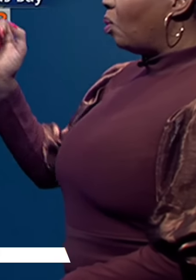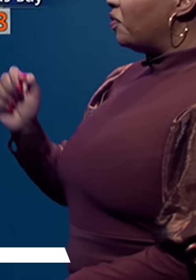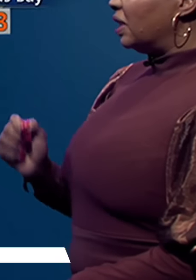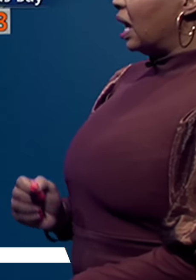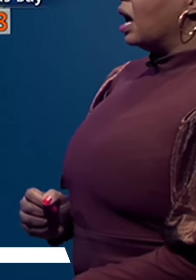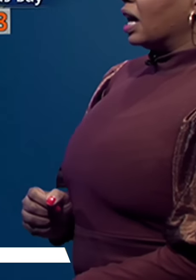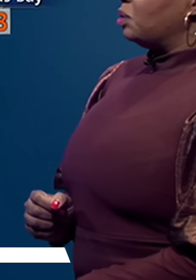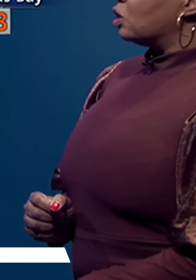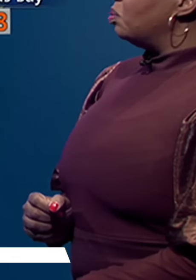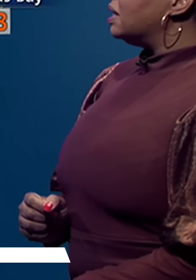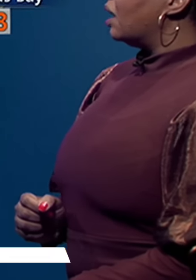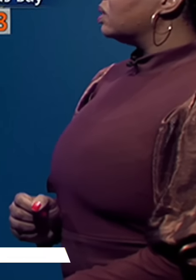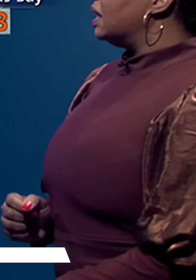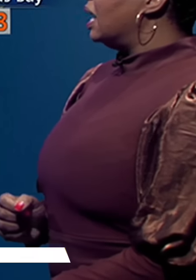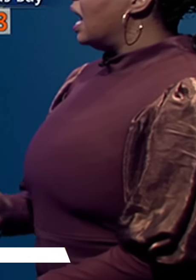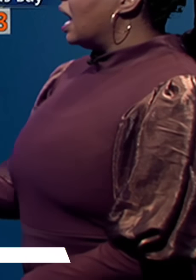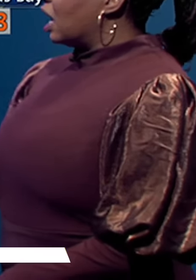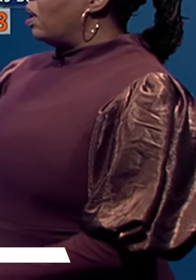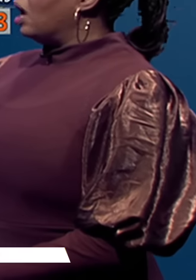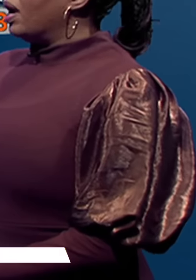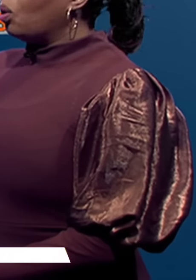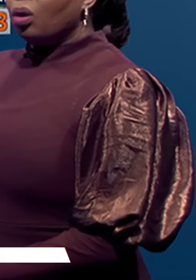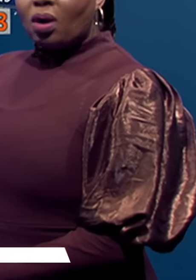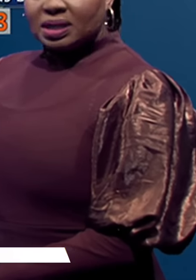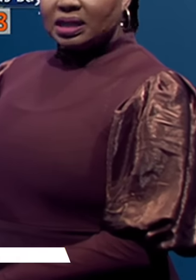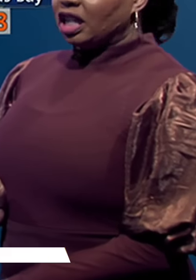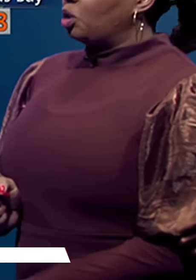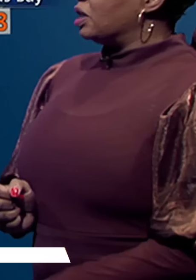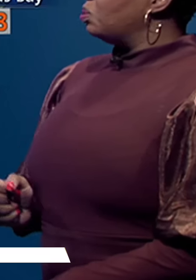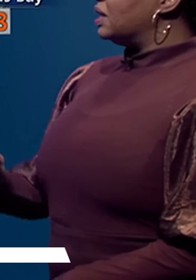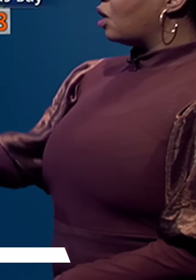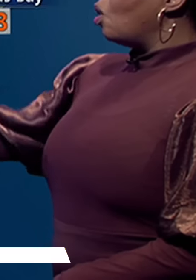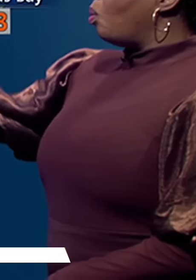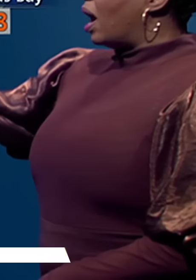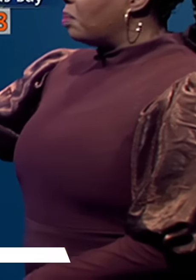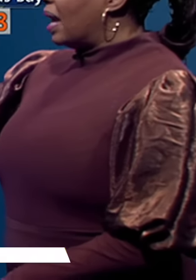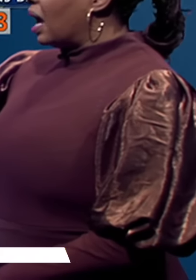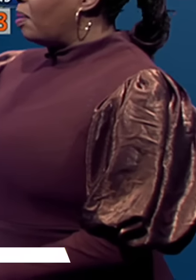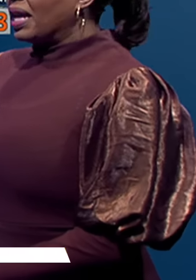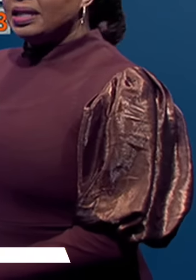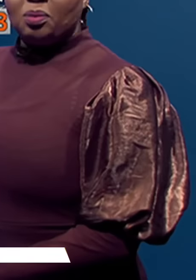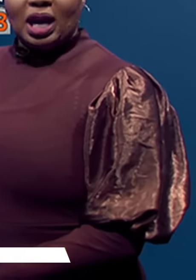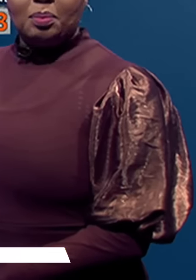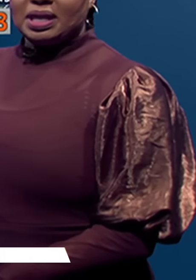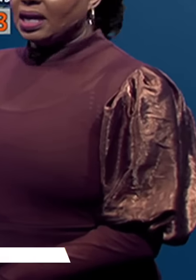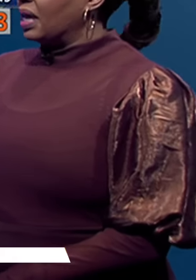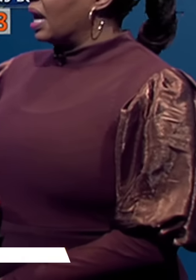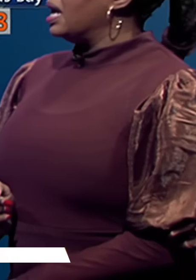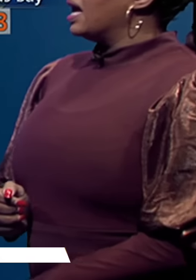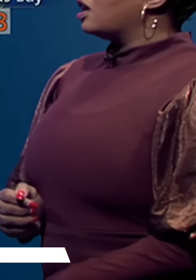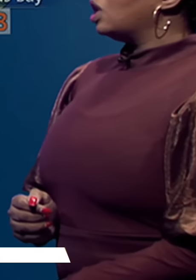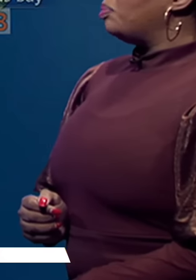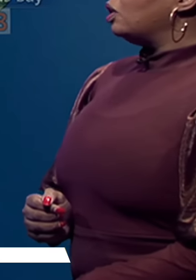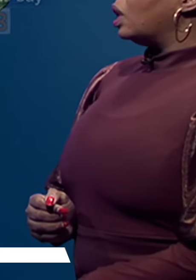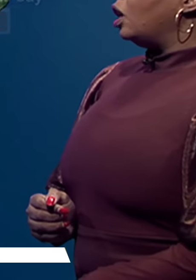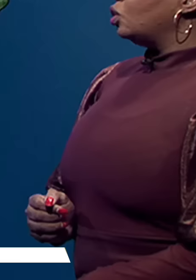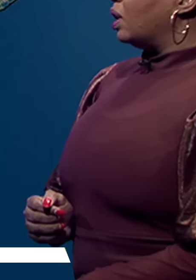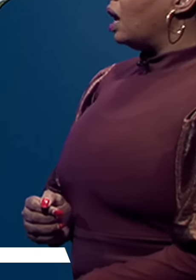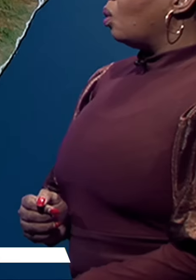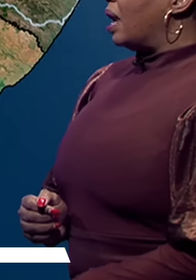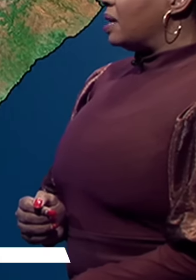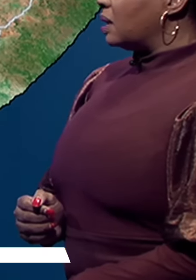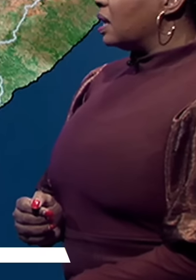go tlabe go fiša ka tše 36 re lebelela wena o le Kokstad ka tše 30 bogareng ba naga ba tla itemogela Mesarasarane ge re tswela pele